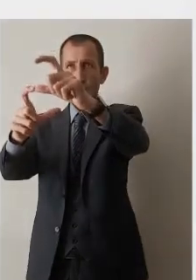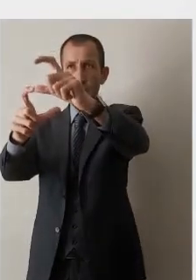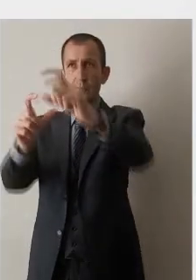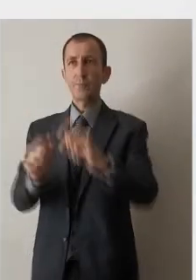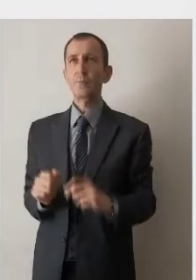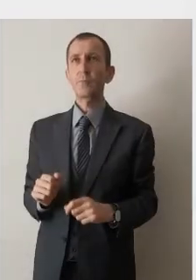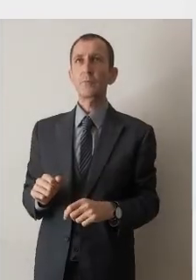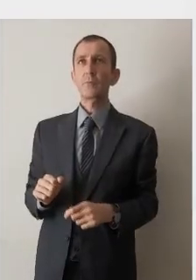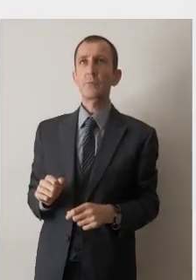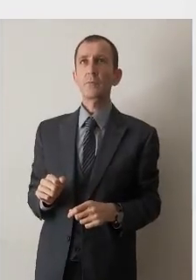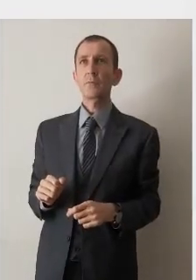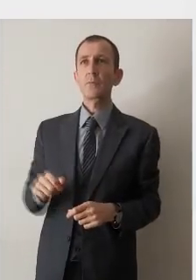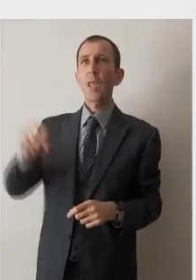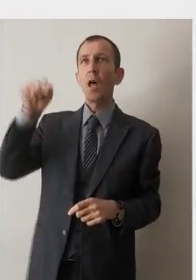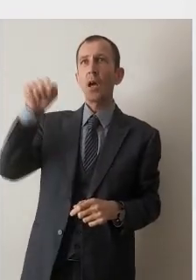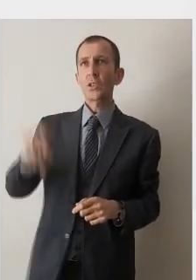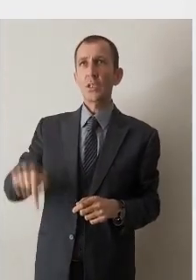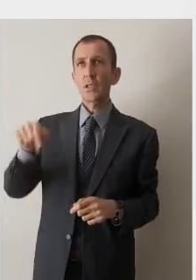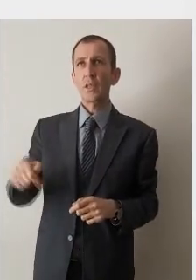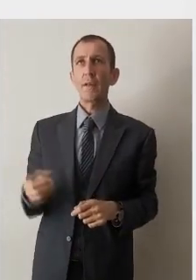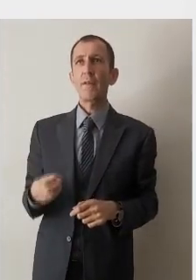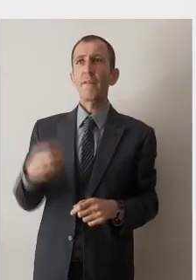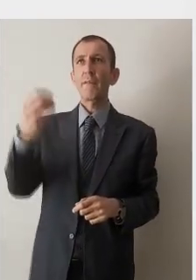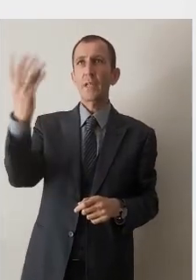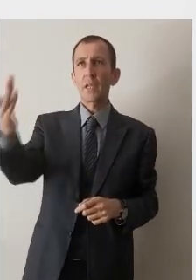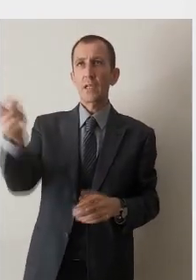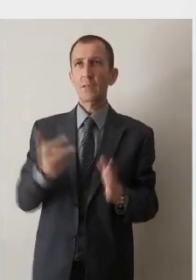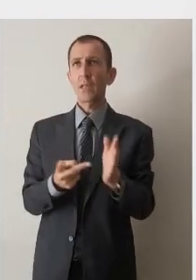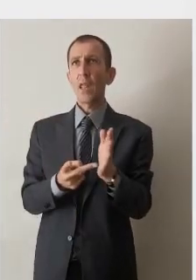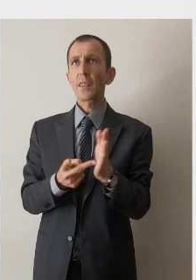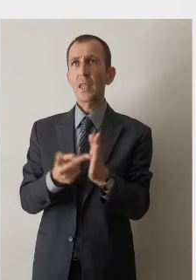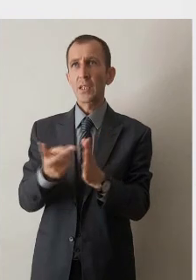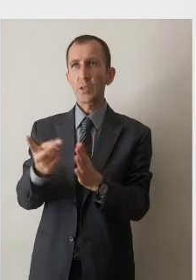Tarım ürünlerinden hangisi Ege bölgesinde yetişmemektedir?